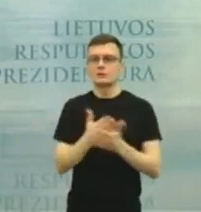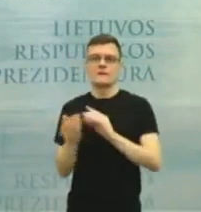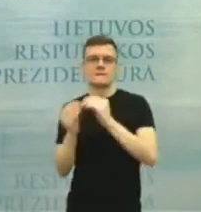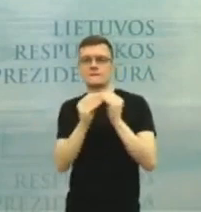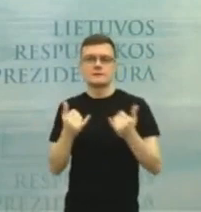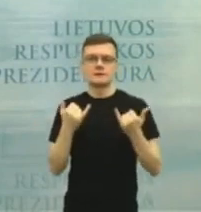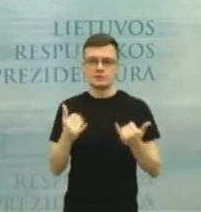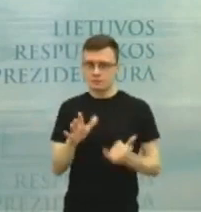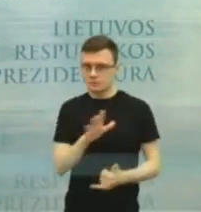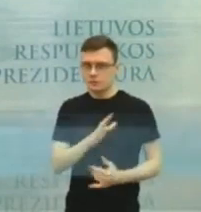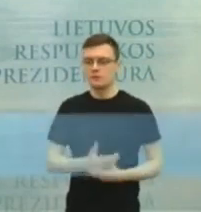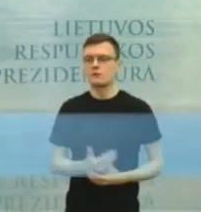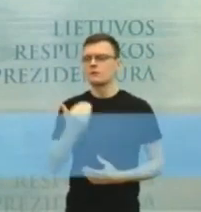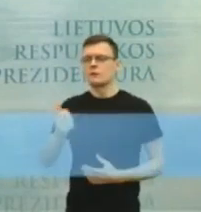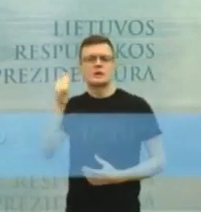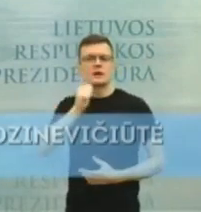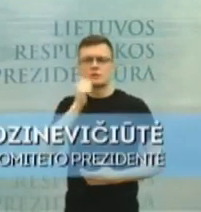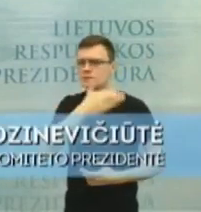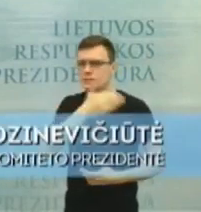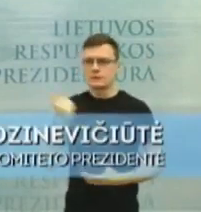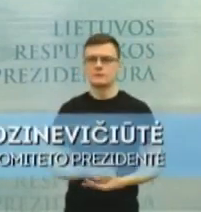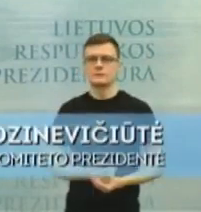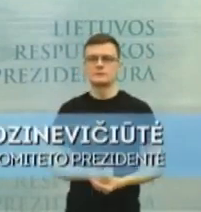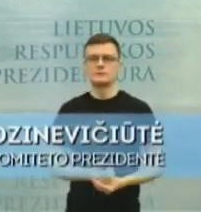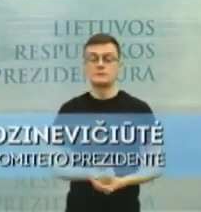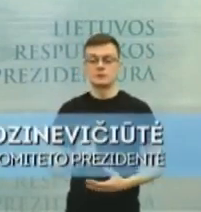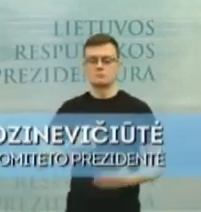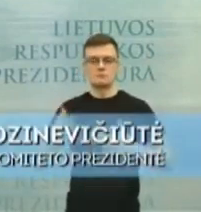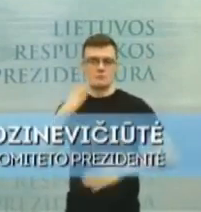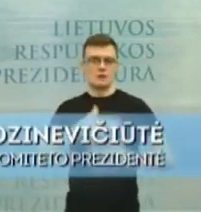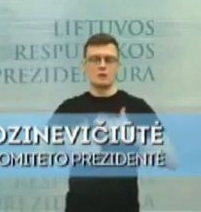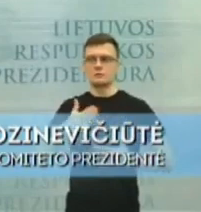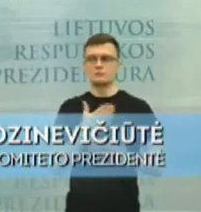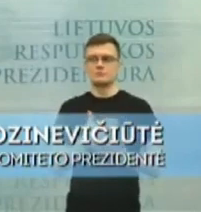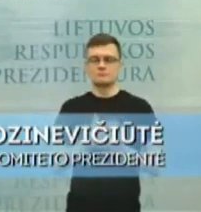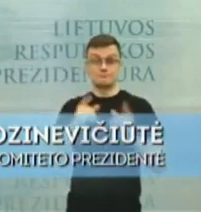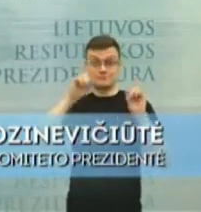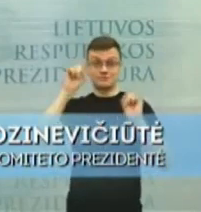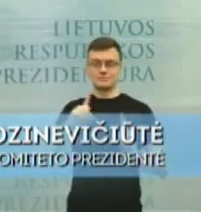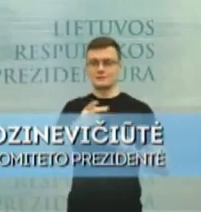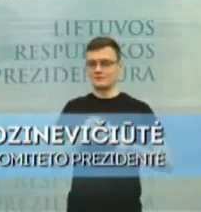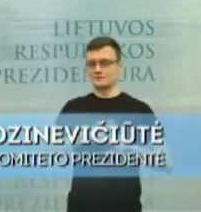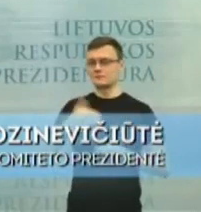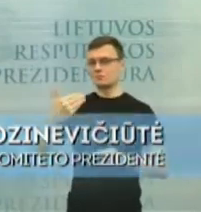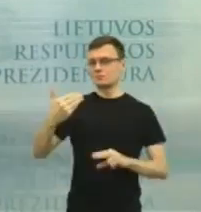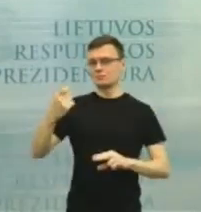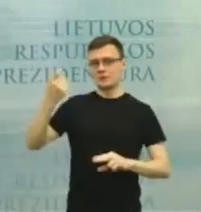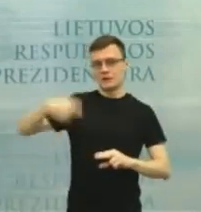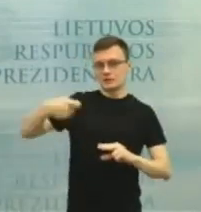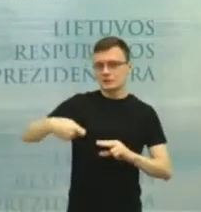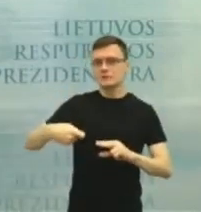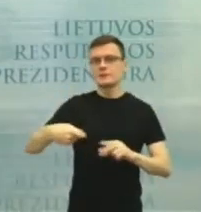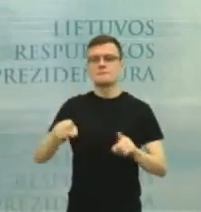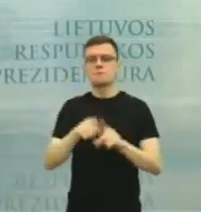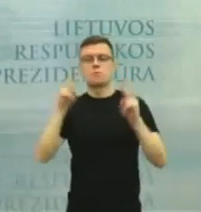kaip šiandien buvo. Jie nėra tokie dažni. Esu maloniai nustebinta prezidento